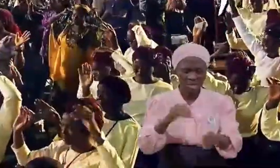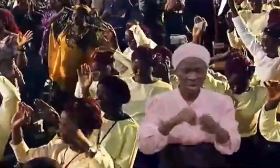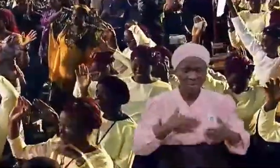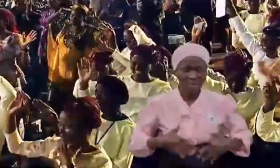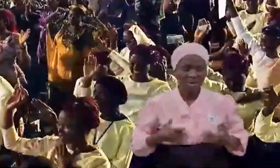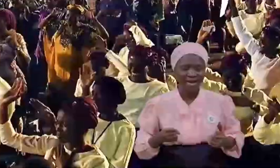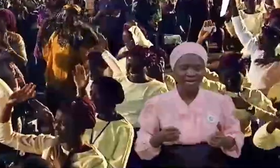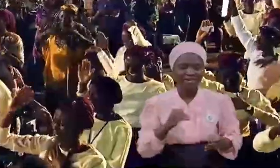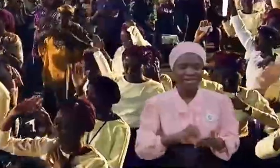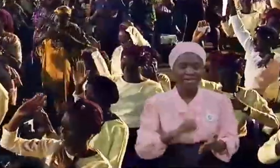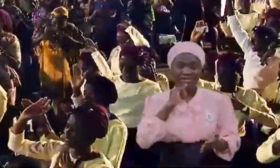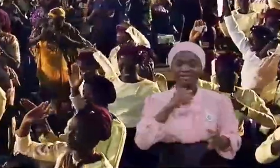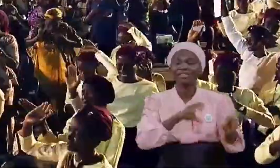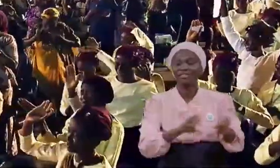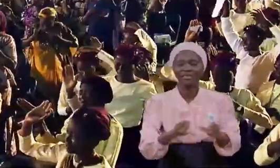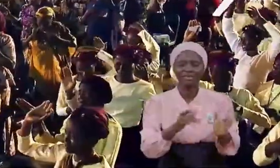Où?